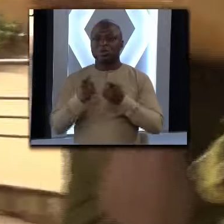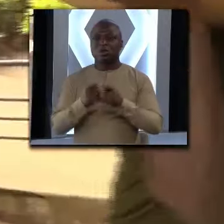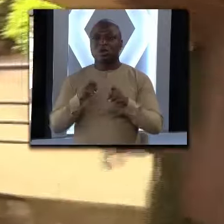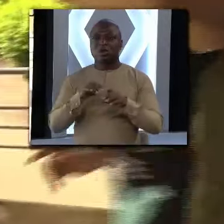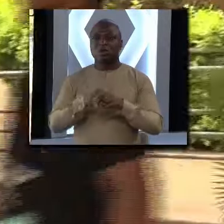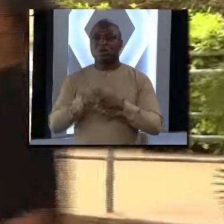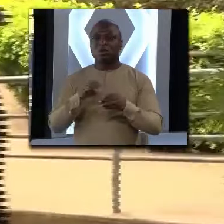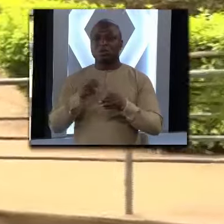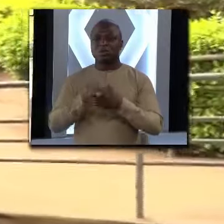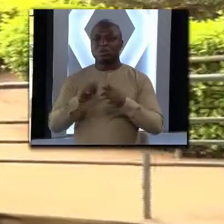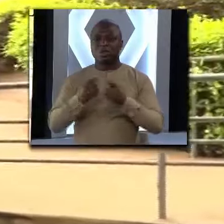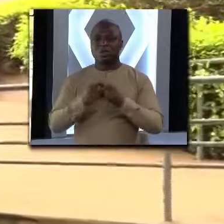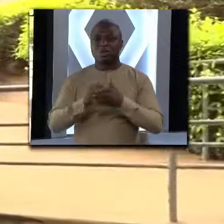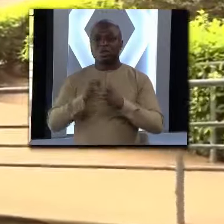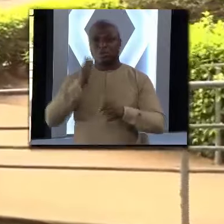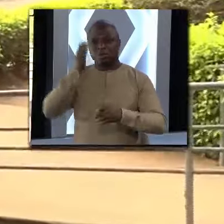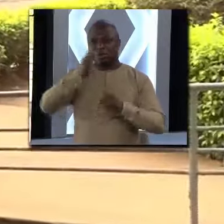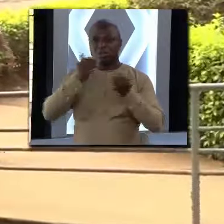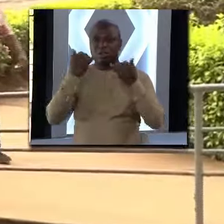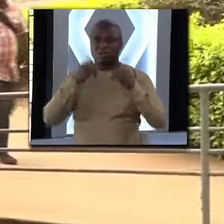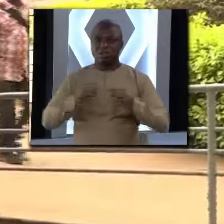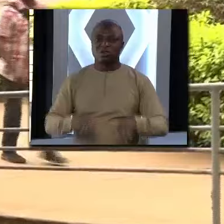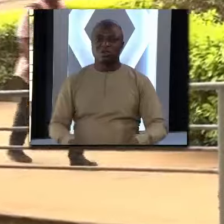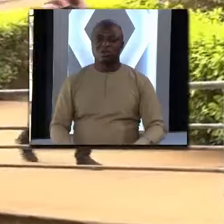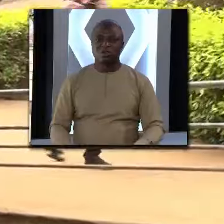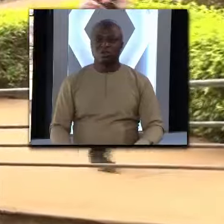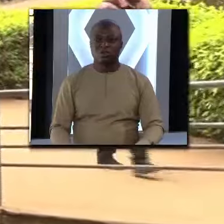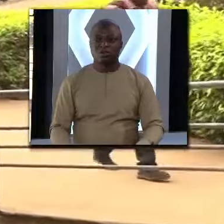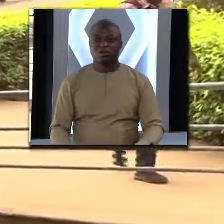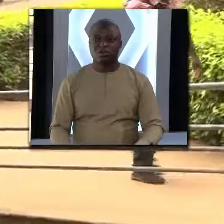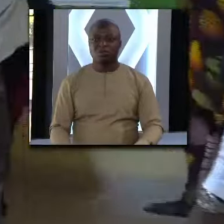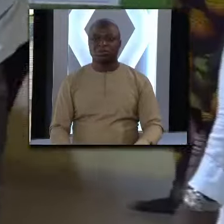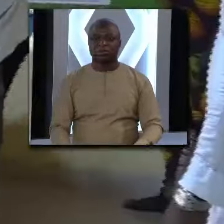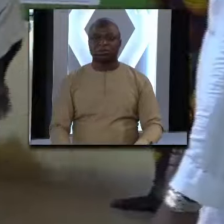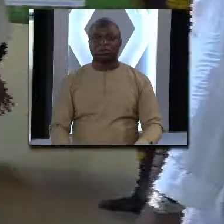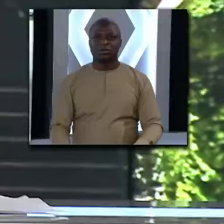d'encre indélébile dans nos prochaines éditions.